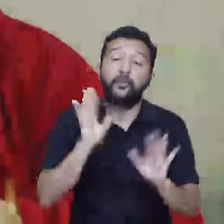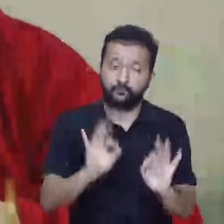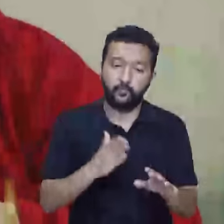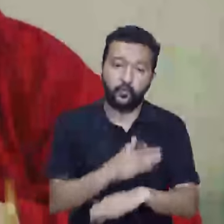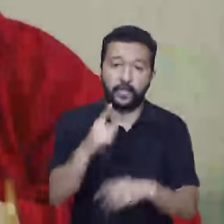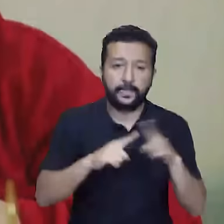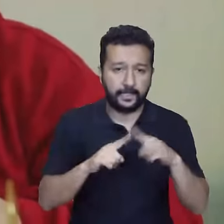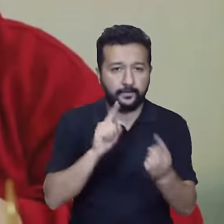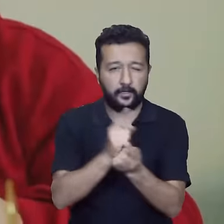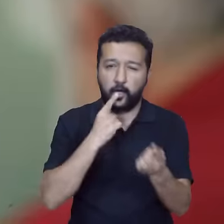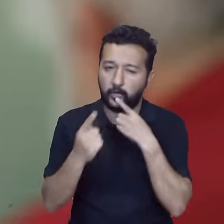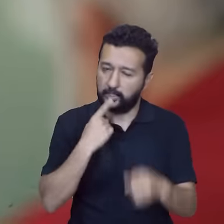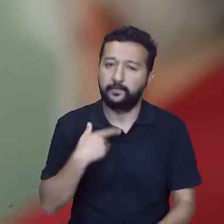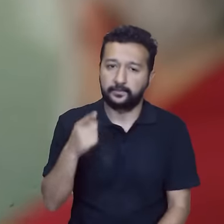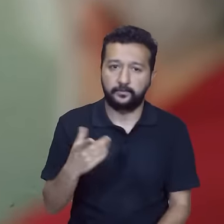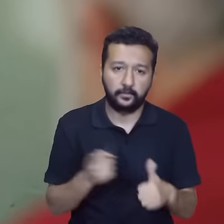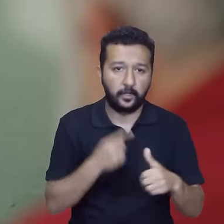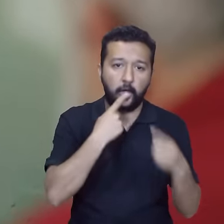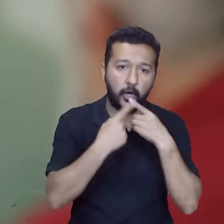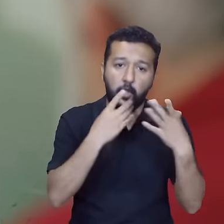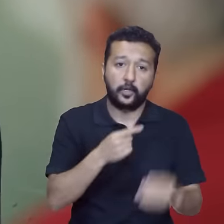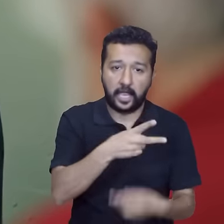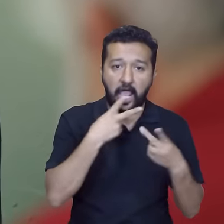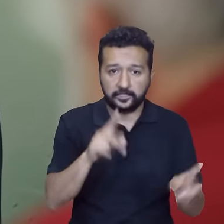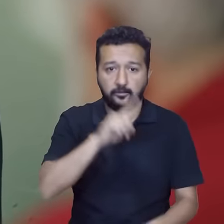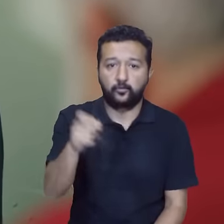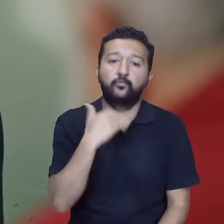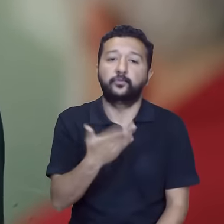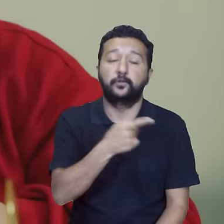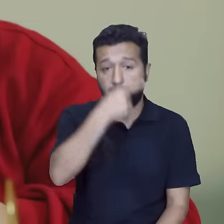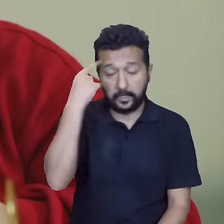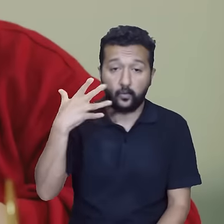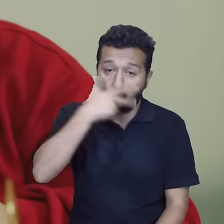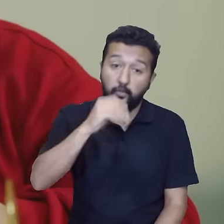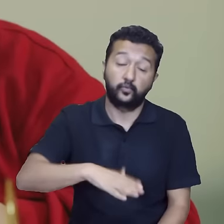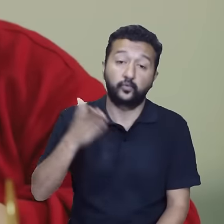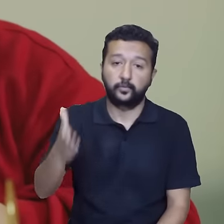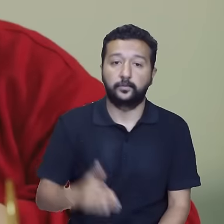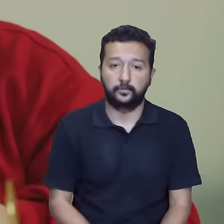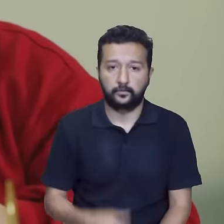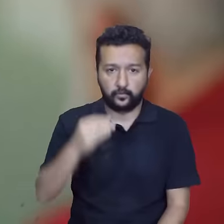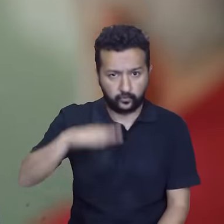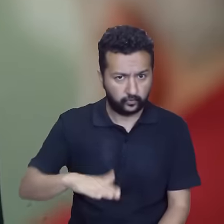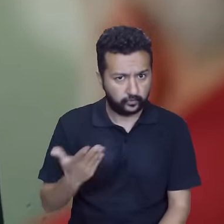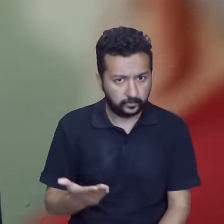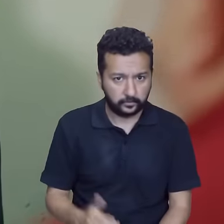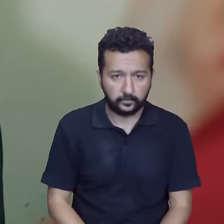de. Tarık'la konuşalım bence. Hadi konuşalım tabii de açık açık sorulmaz ki bu. Belki utanır çocuk. Çocuk?